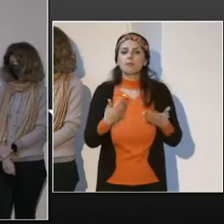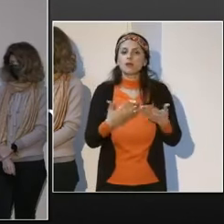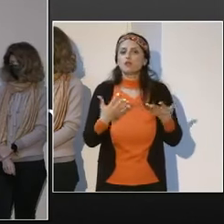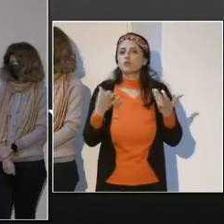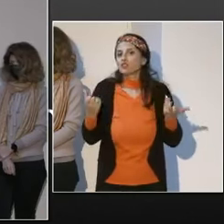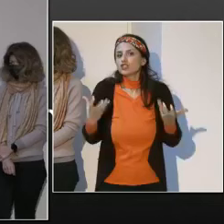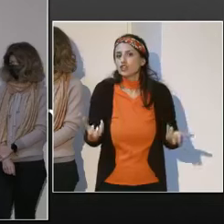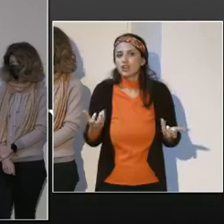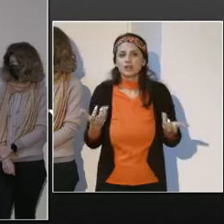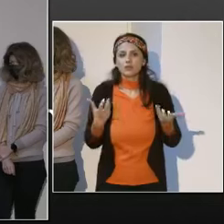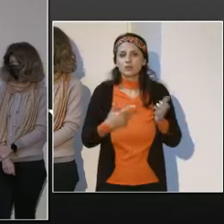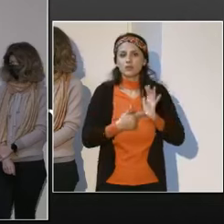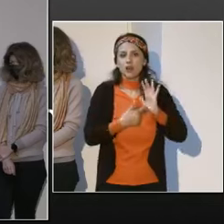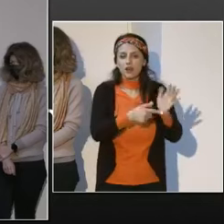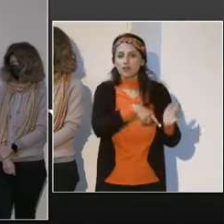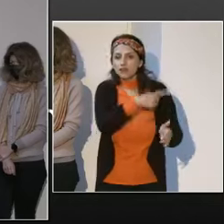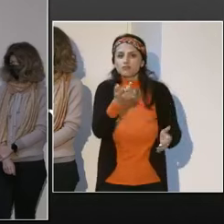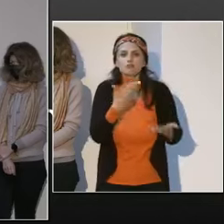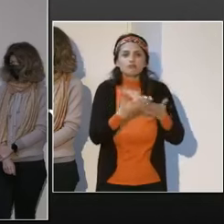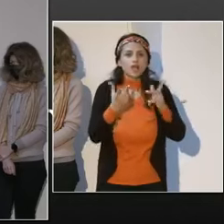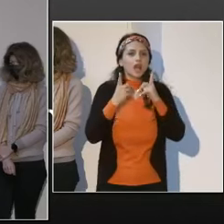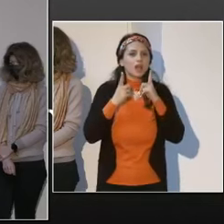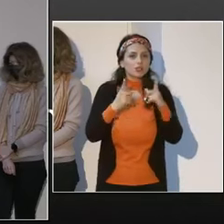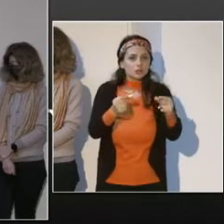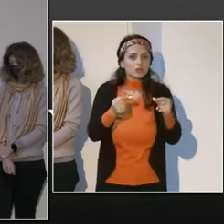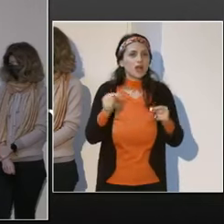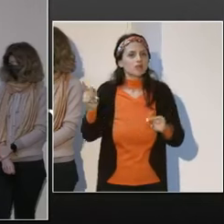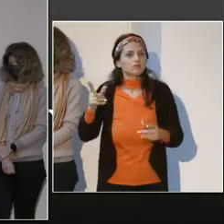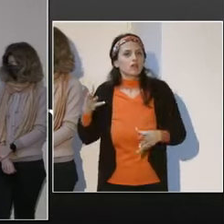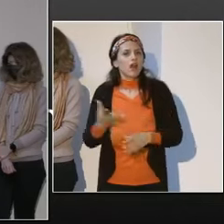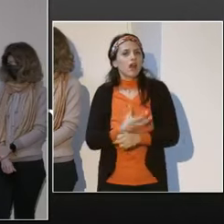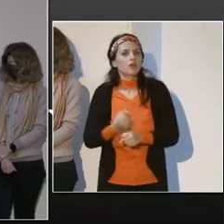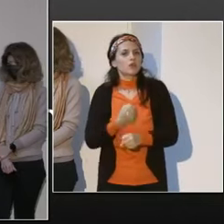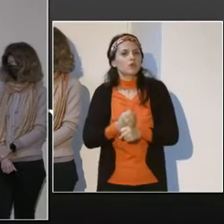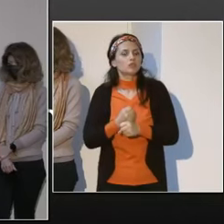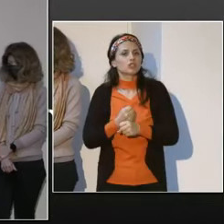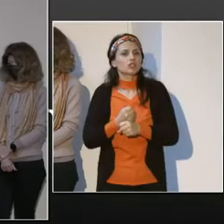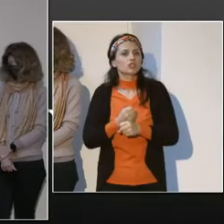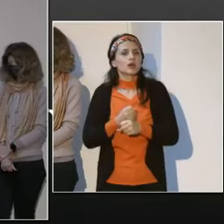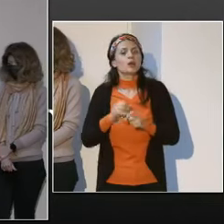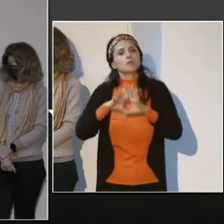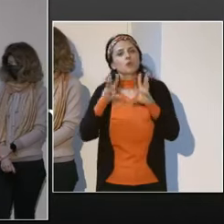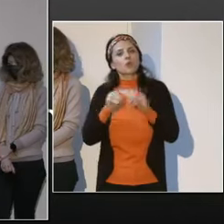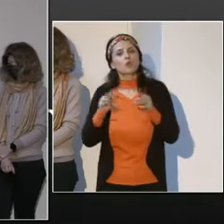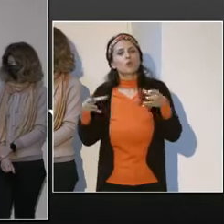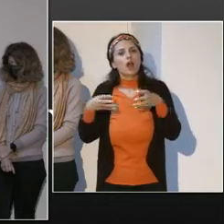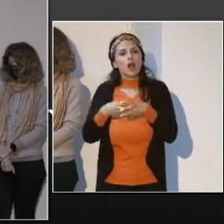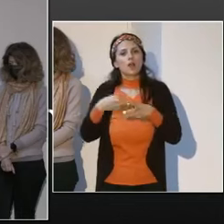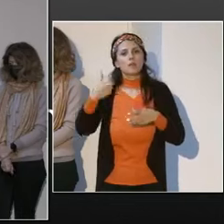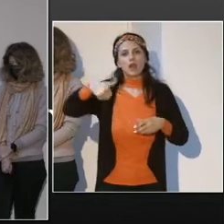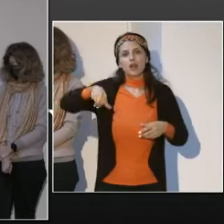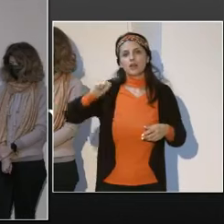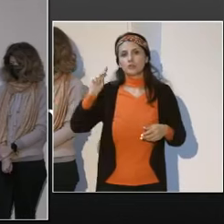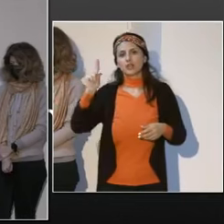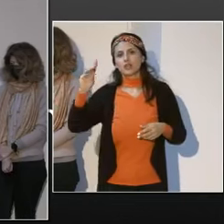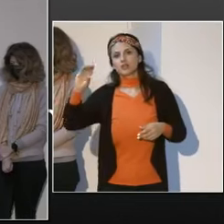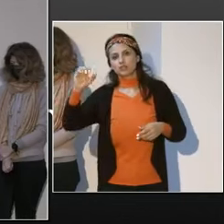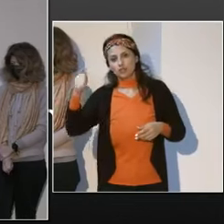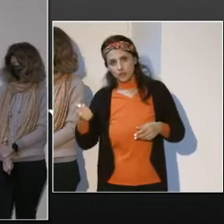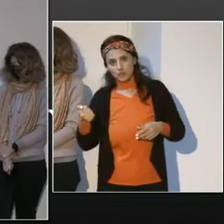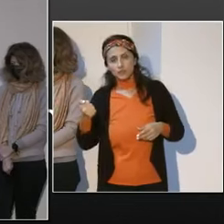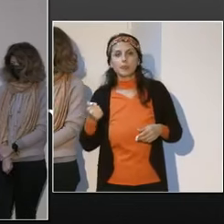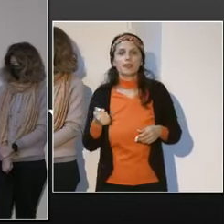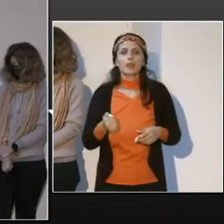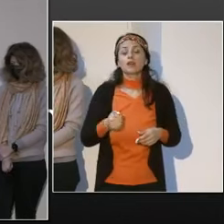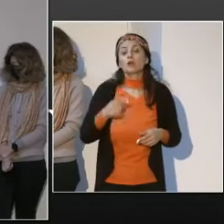prezenta rezultatele la care am reușit să ajungem impreuna cu echipa de pe de cea intru un an